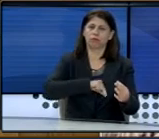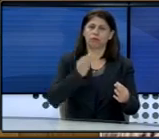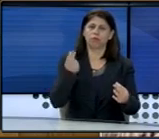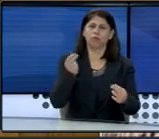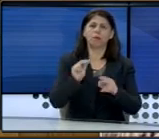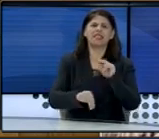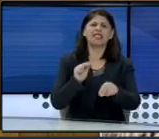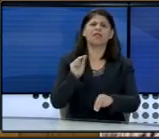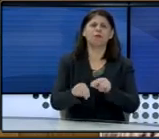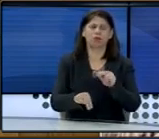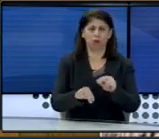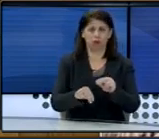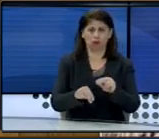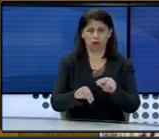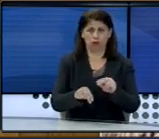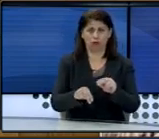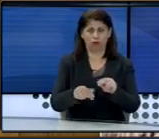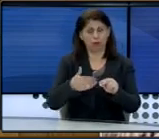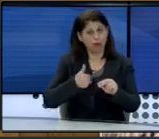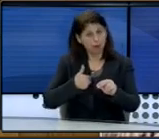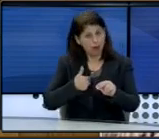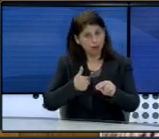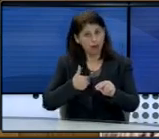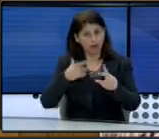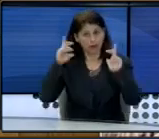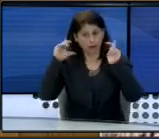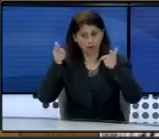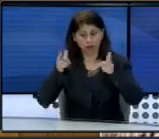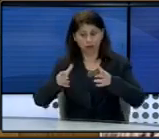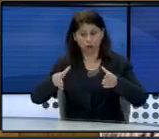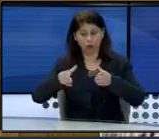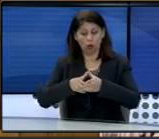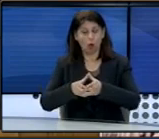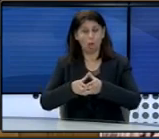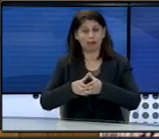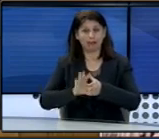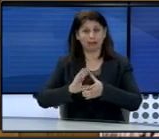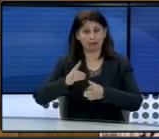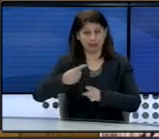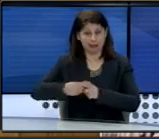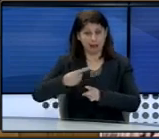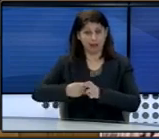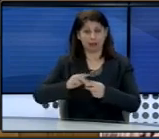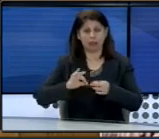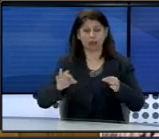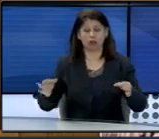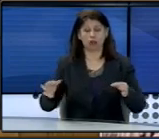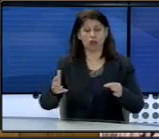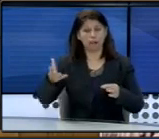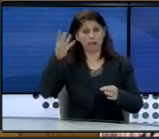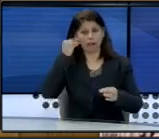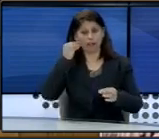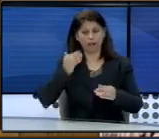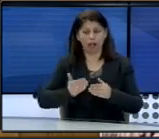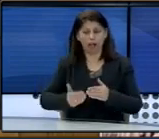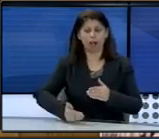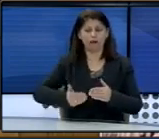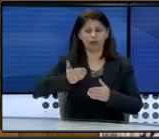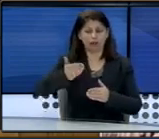χώρας. Για μας και για τη δημοκρατική παράταξη της χώρας, η ιστορία διδάσκει ότι η